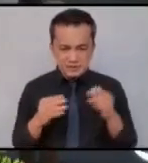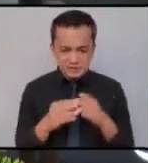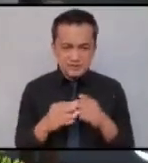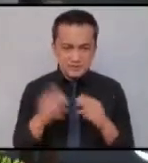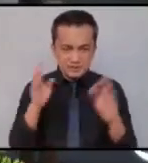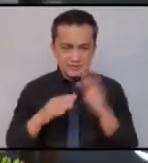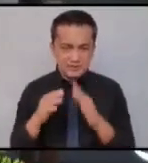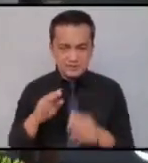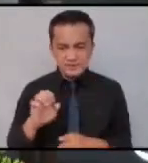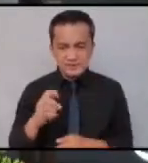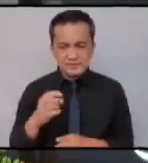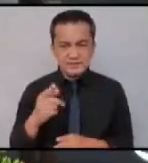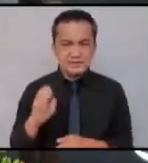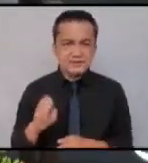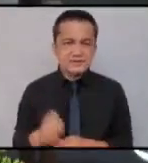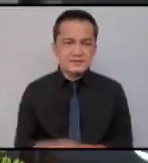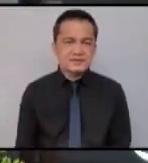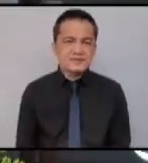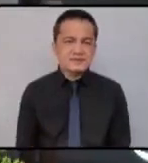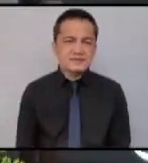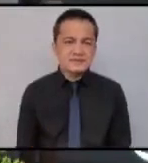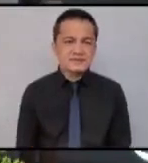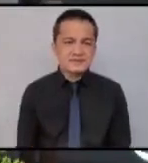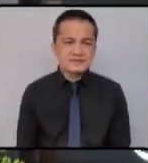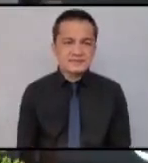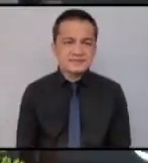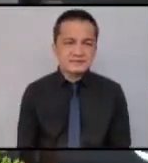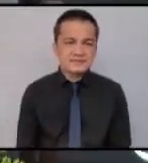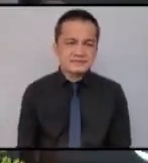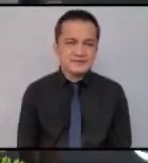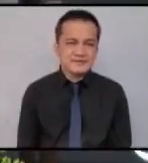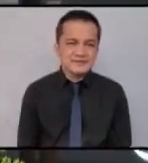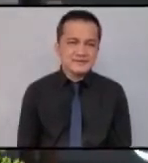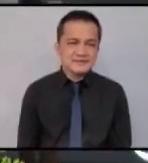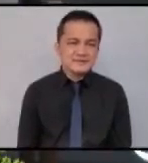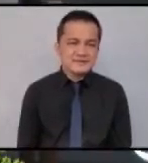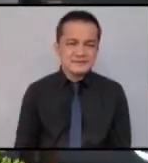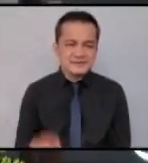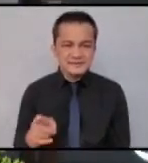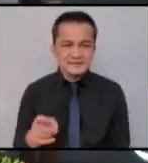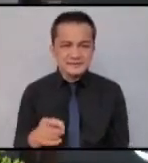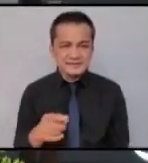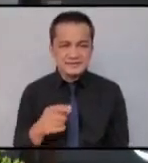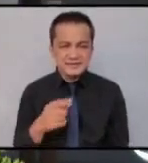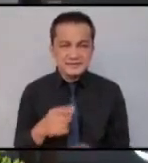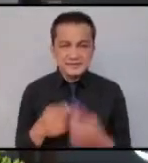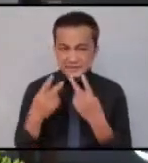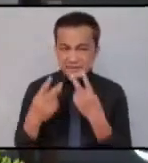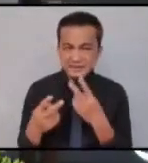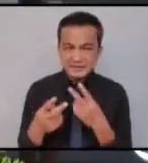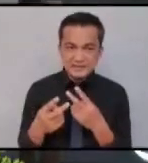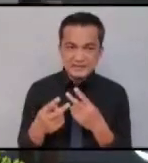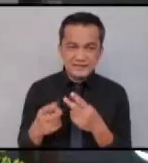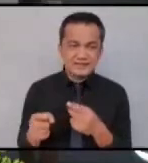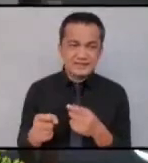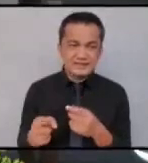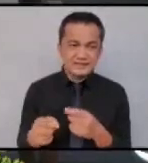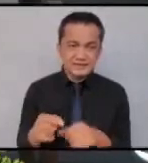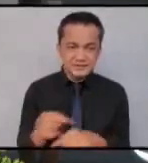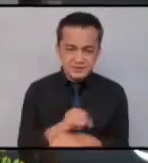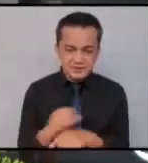other contestants? My edge, 25 years old. Thank you. Nakikita niyo po, ayan po ang kuko ng isang napakasipag na